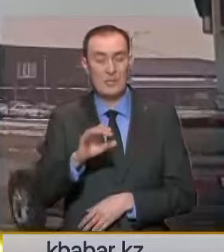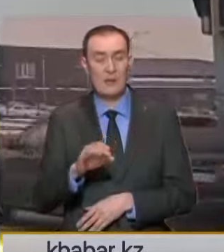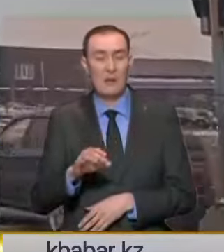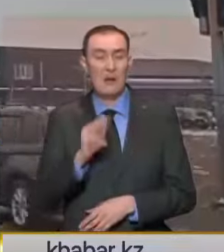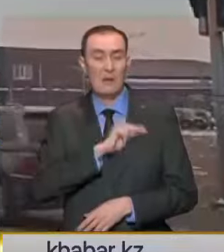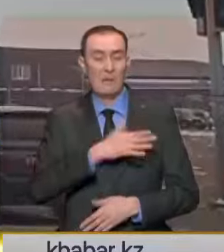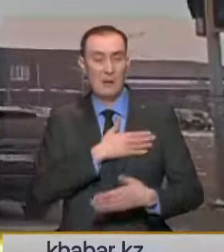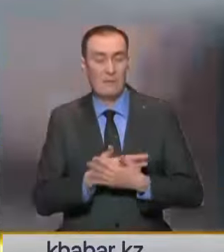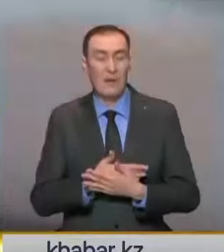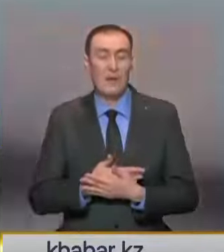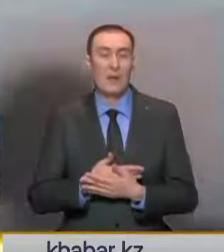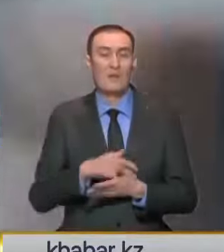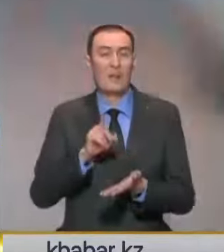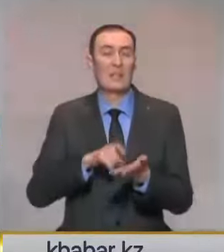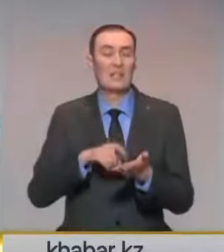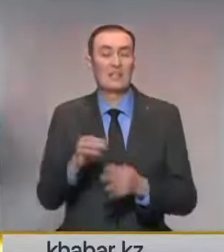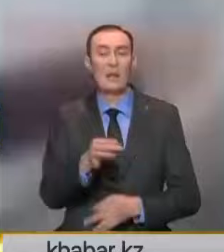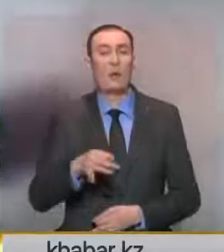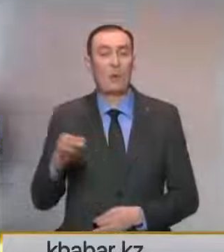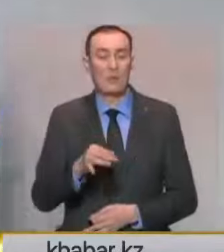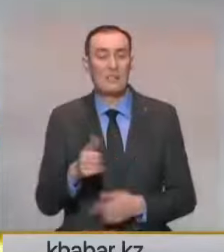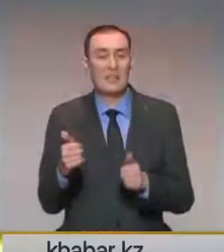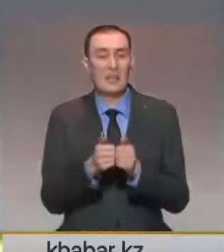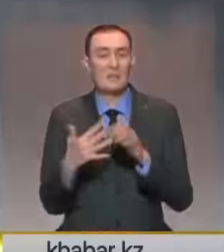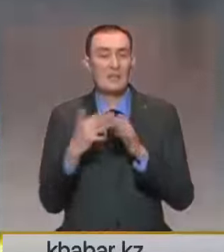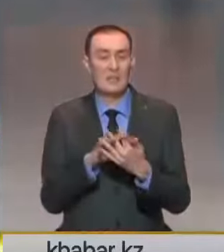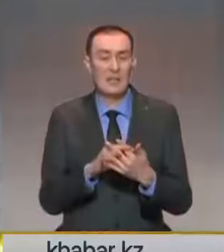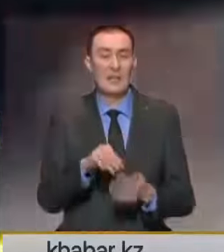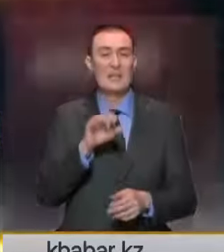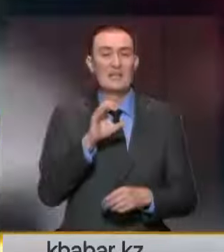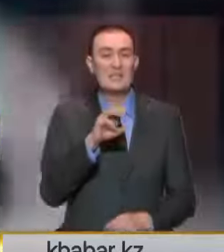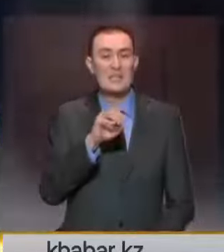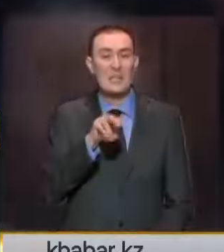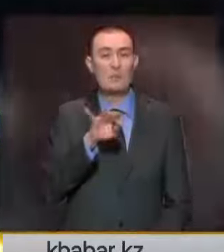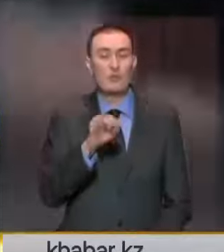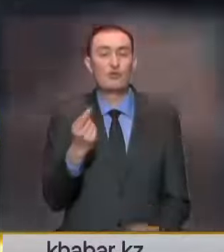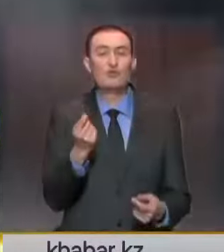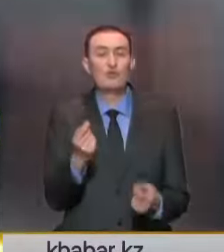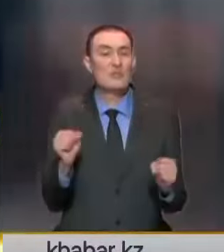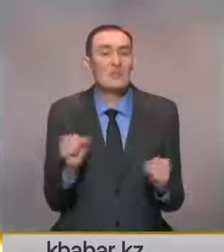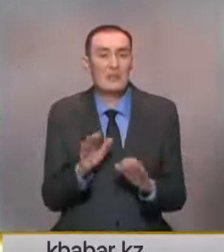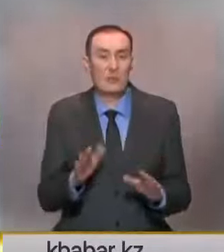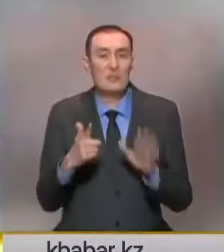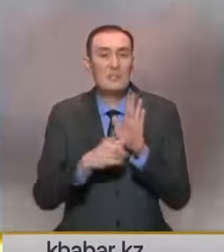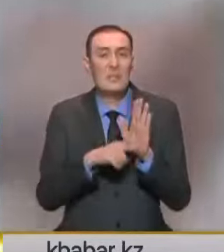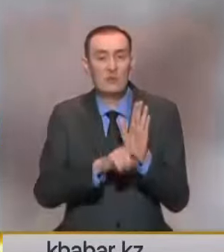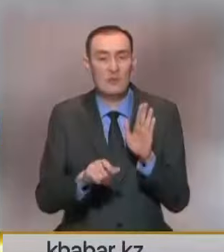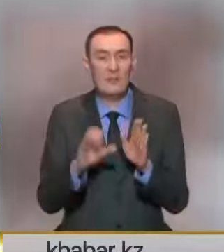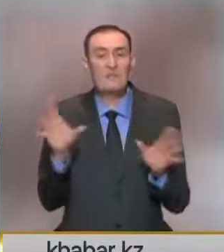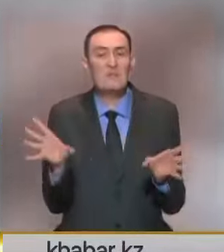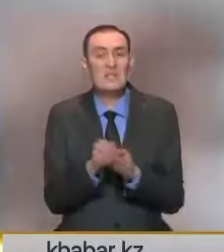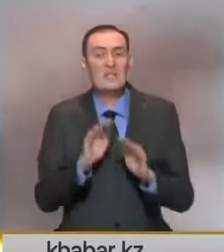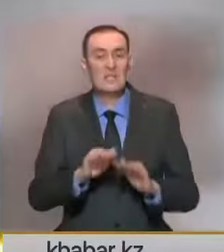аврал. В Осакаровском районе Карагандинской области, недалеко от села Степное, чуть не замерзли 7 человек с детьми.